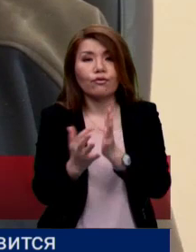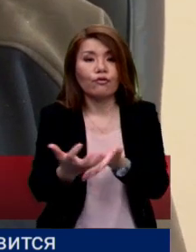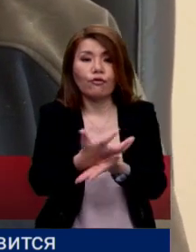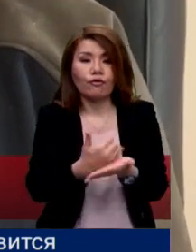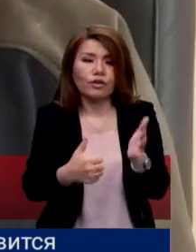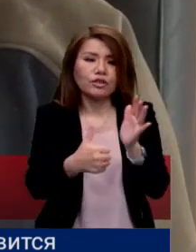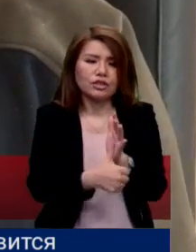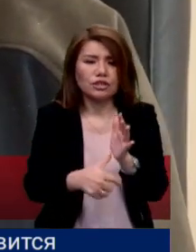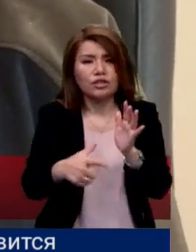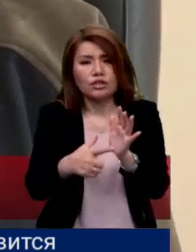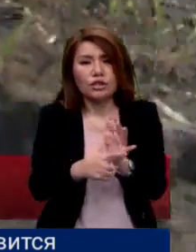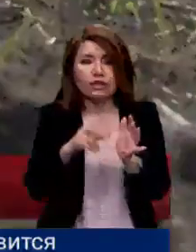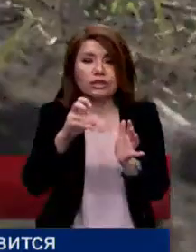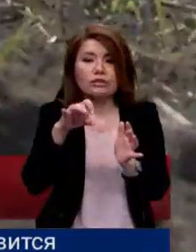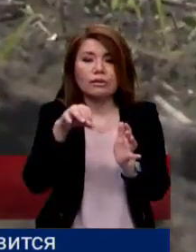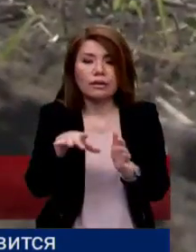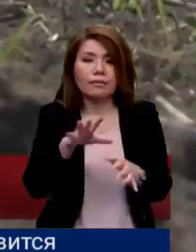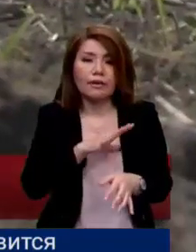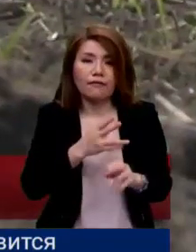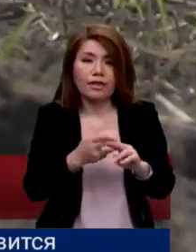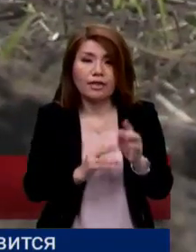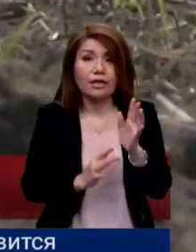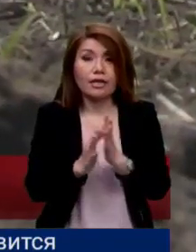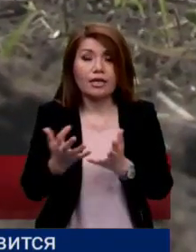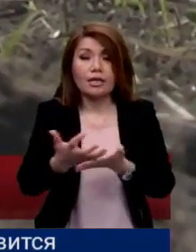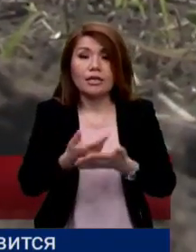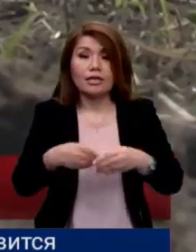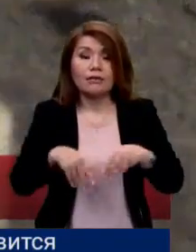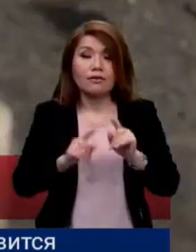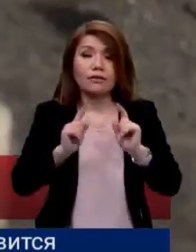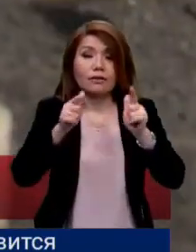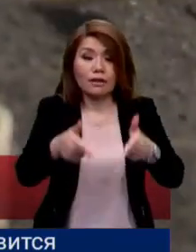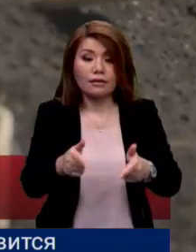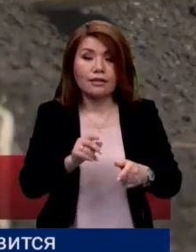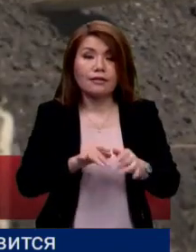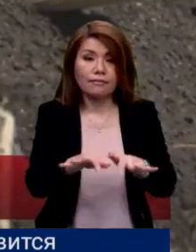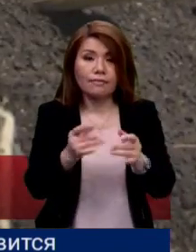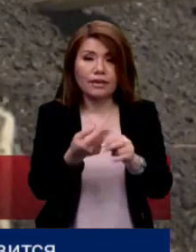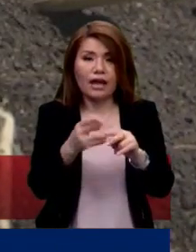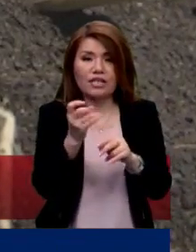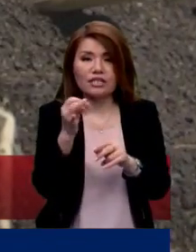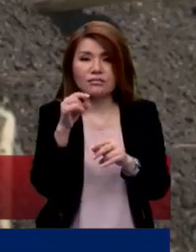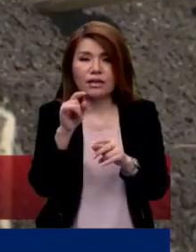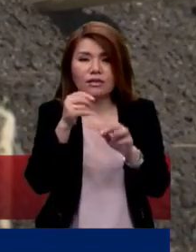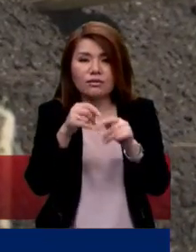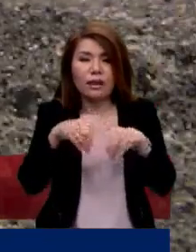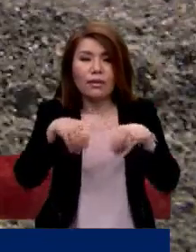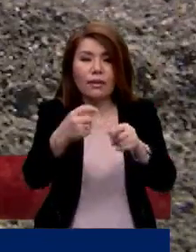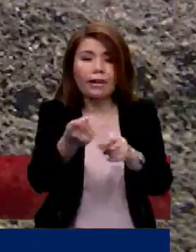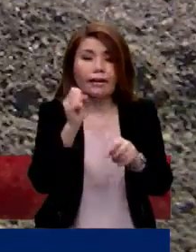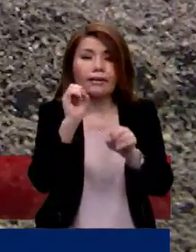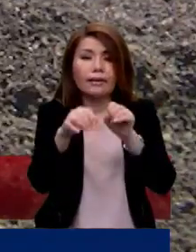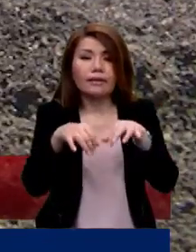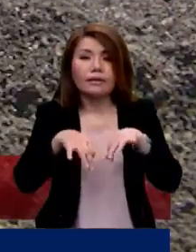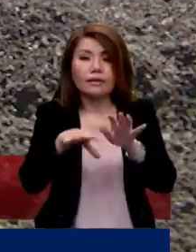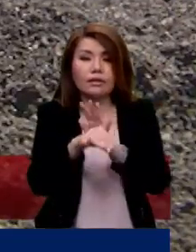6 және 8 центнерден оралады. Өңір дихандары егістікке енді кірісе бастады. Алдымен жасымық пен зығыр дәнін сеппек. Ал бидай егуді